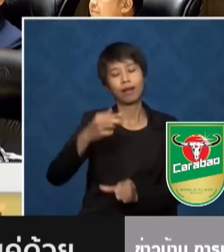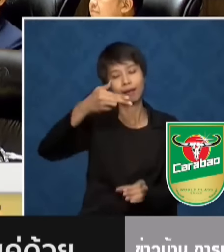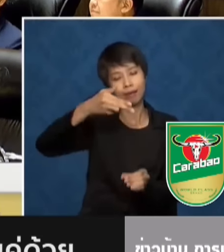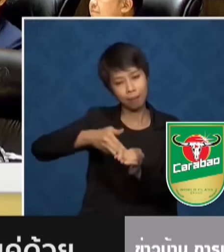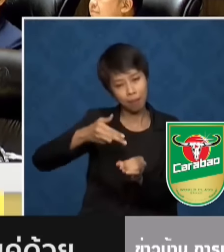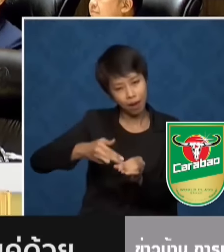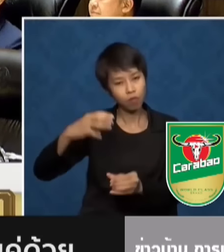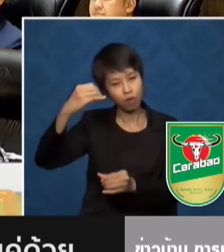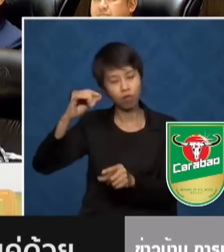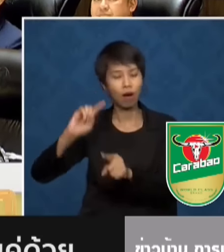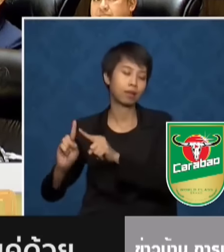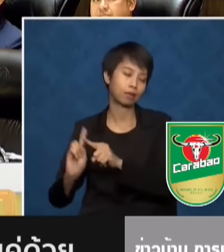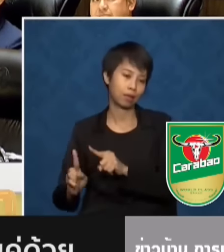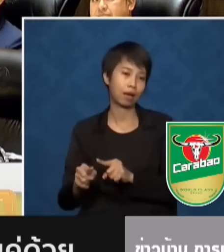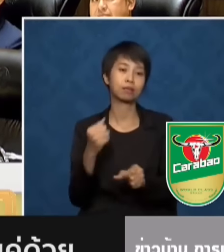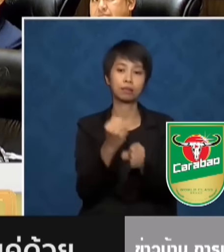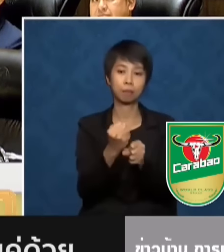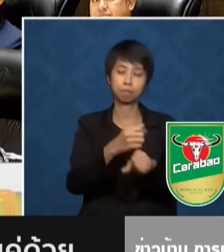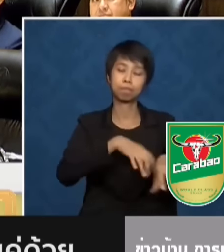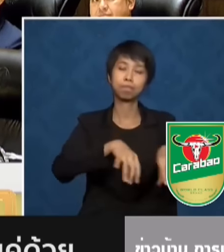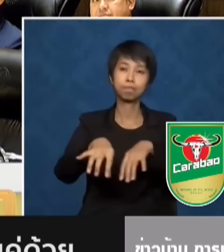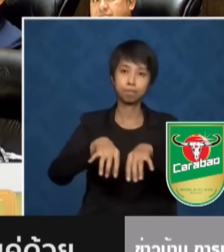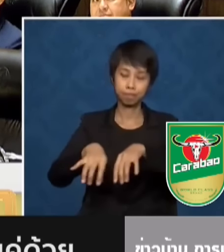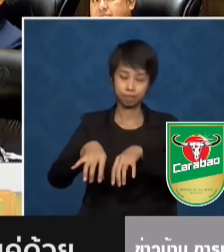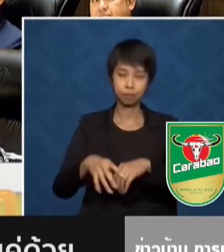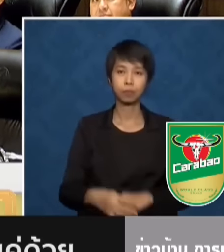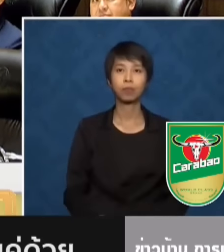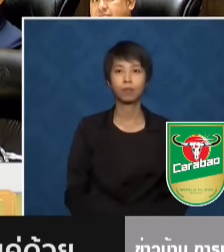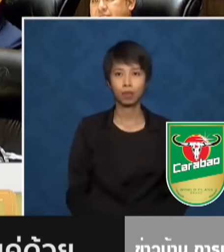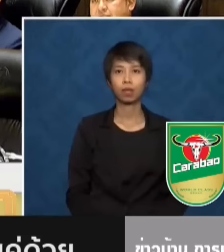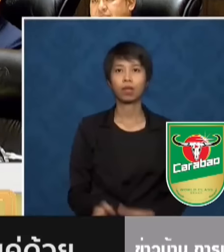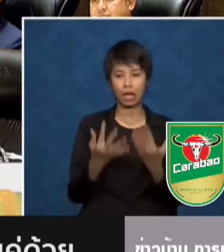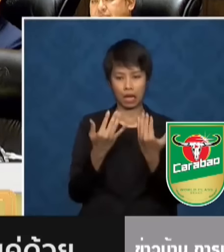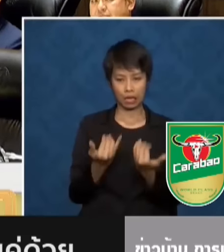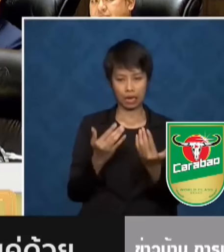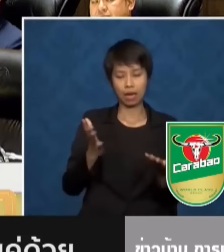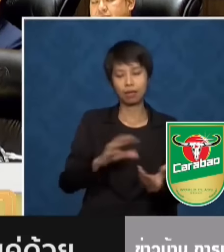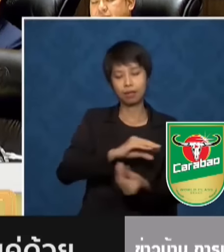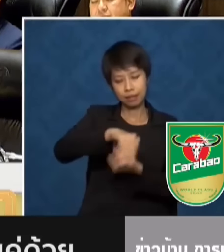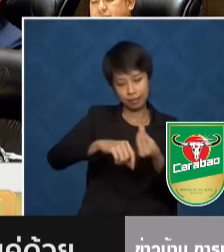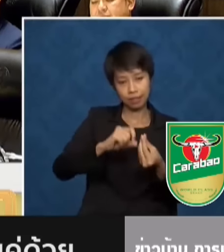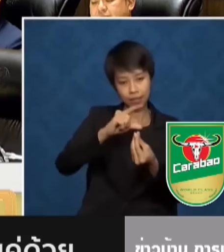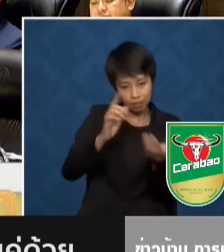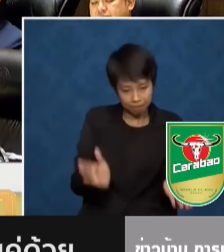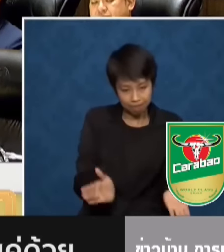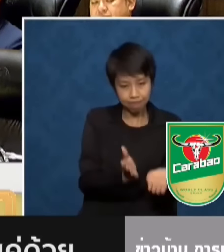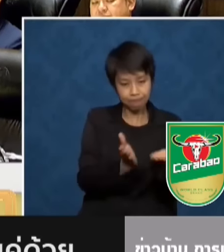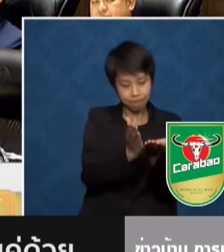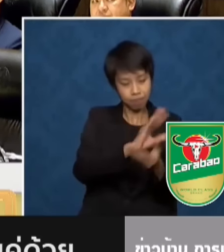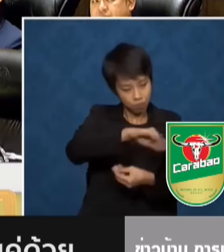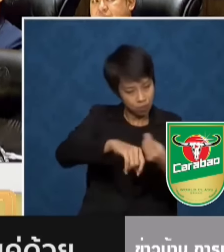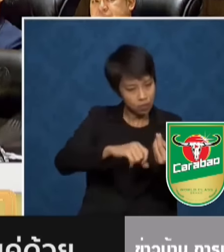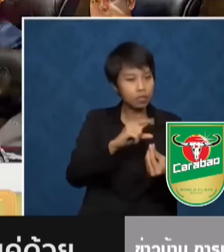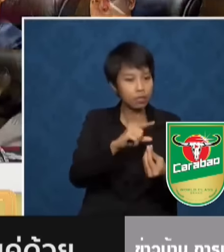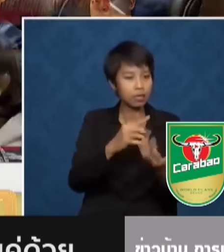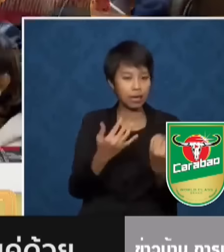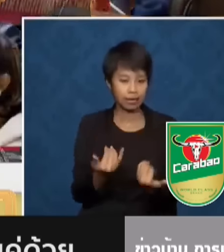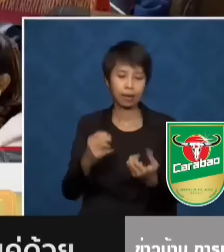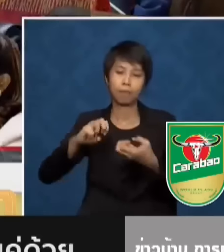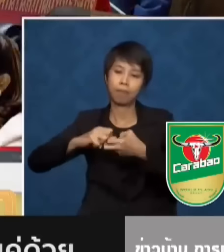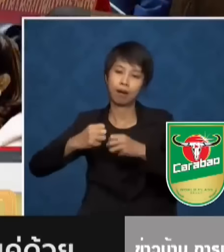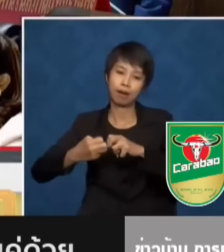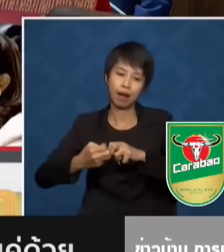ลักนิติรัฐนิติธรรมแต่ว่าสิ่งที่เกิดขึ้นจริงกับเกิดวิกฤตศรัทธาต่อเรื่องนี้อย่างที่สำนักงานตำรวจแห่งชาติก็ไม่เ